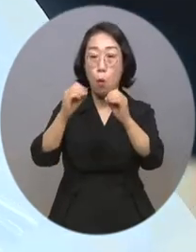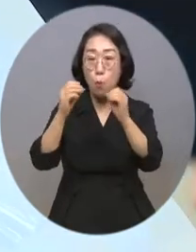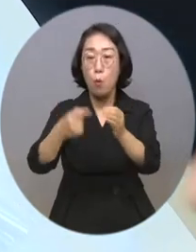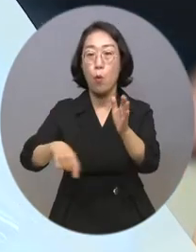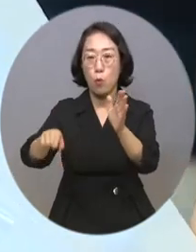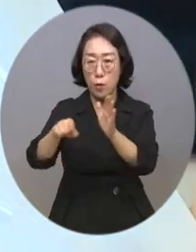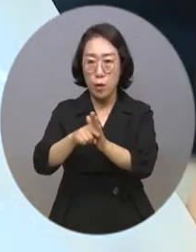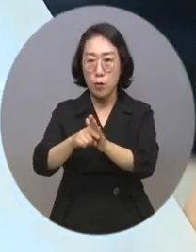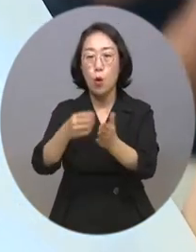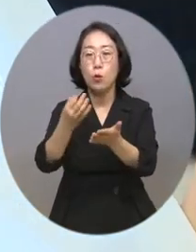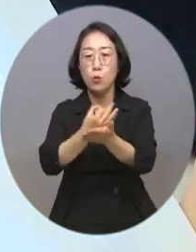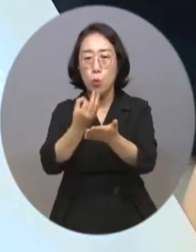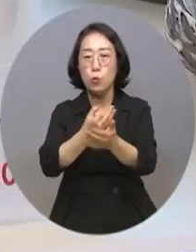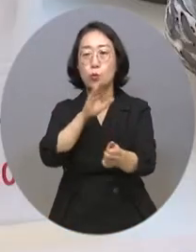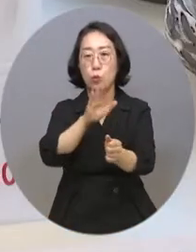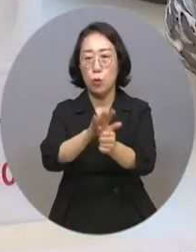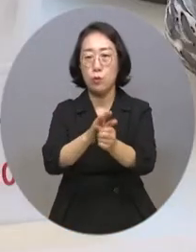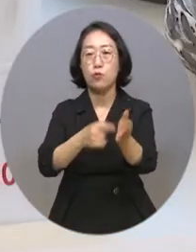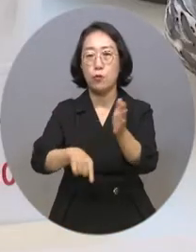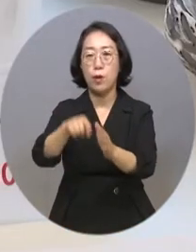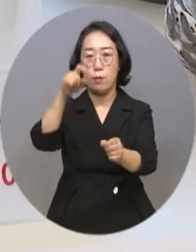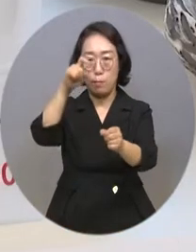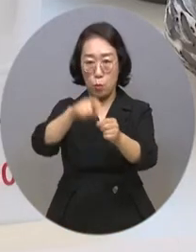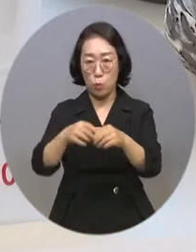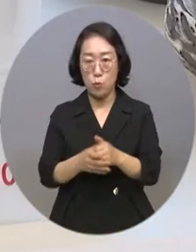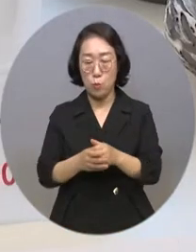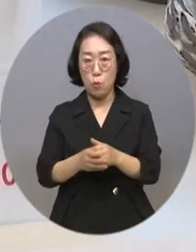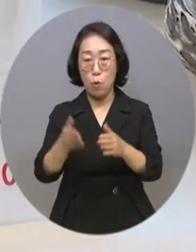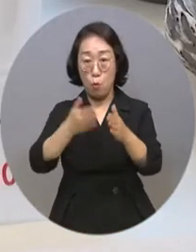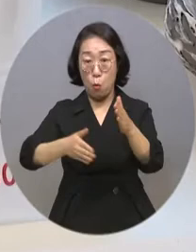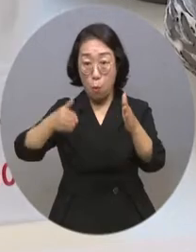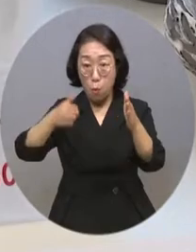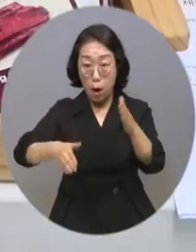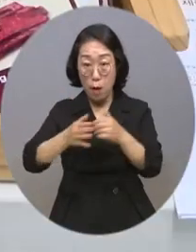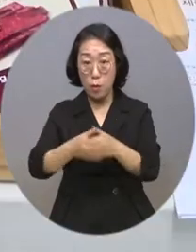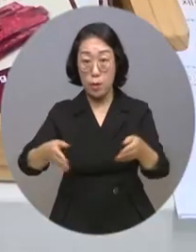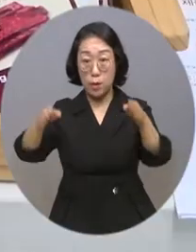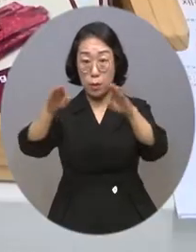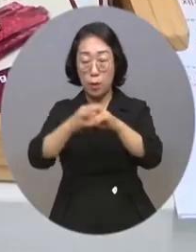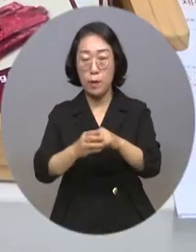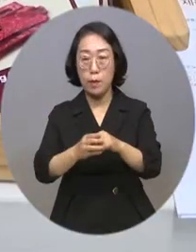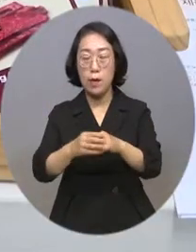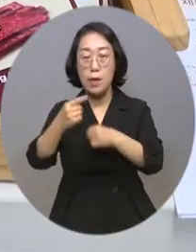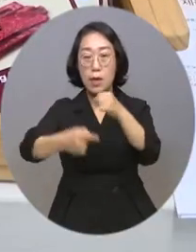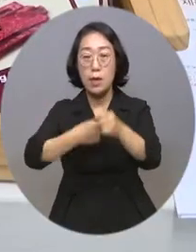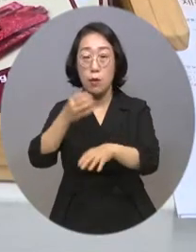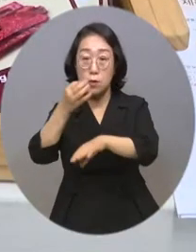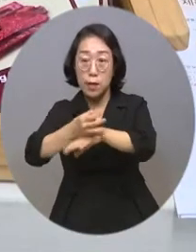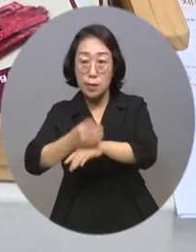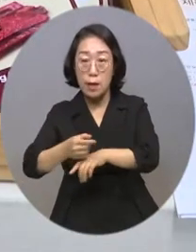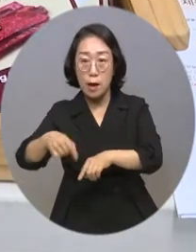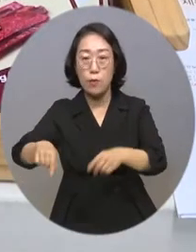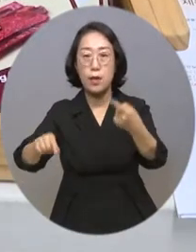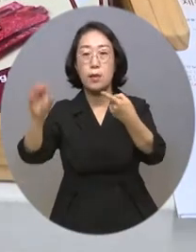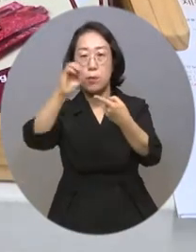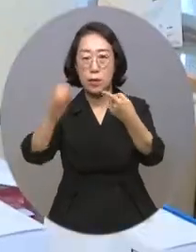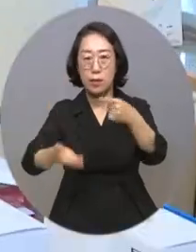보장을 지원하기 위한 것으로 공공기관은 연간 총 구매액의 1% 이상 구매해야 하는